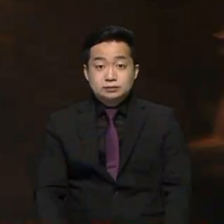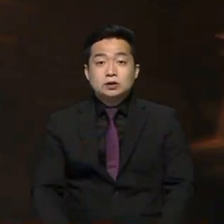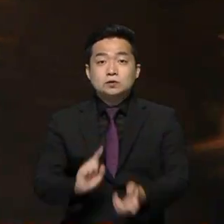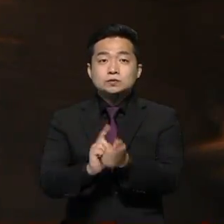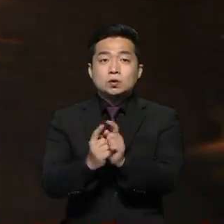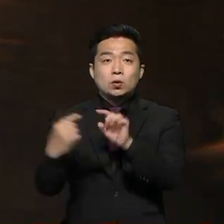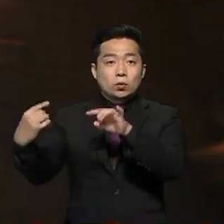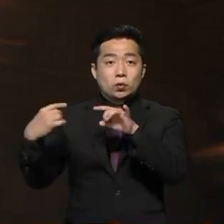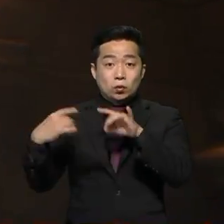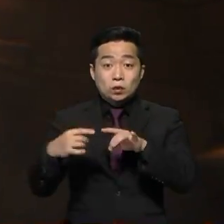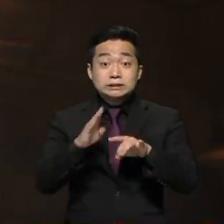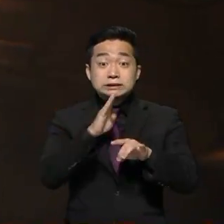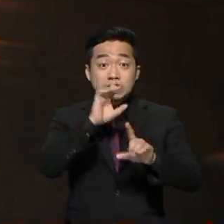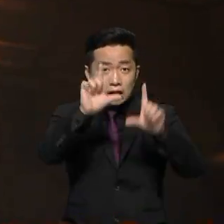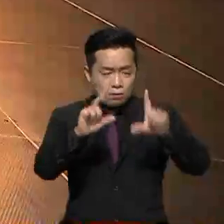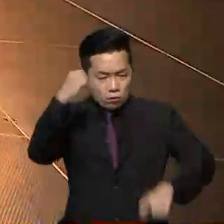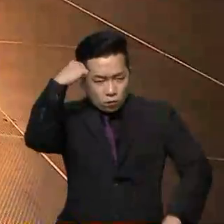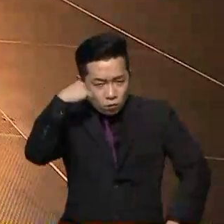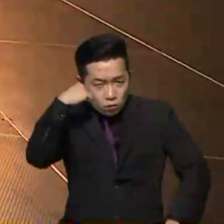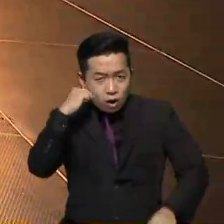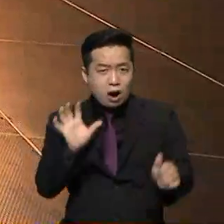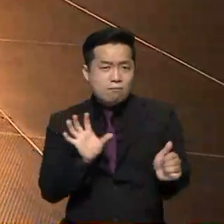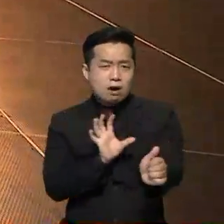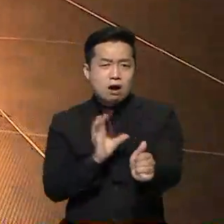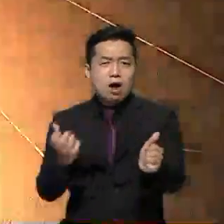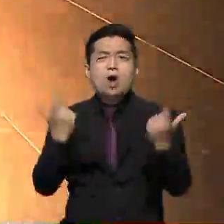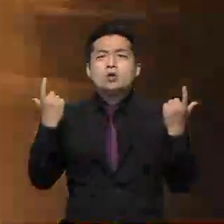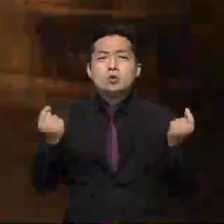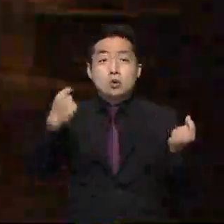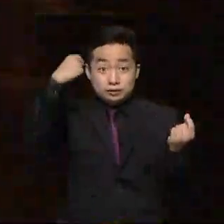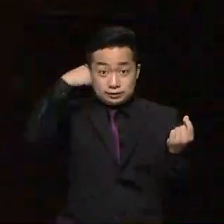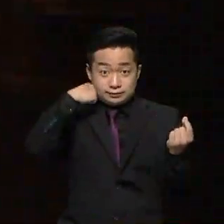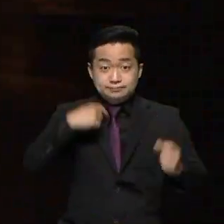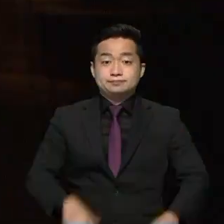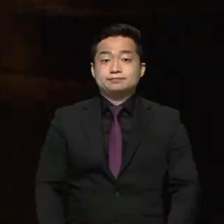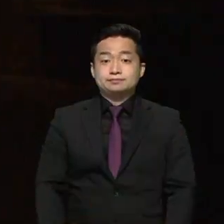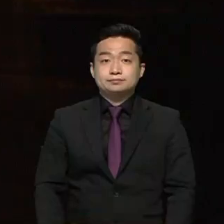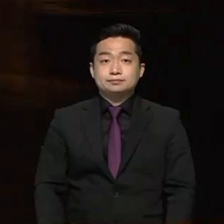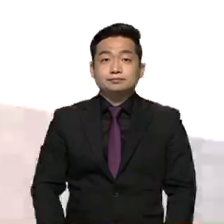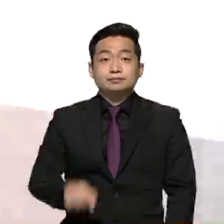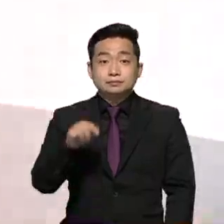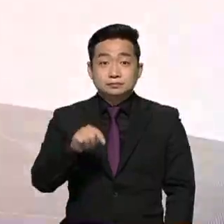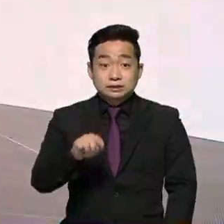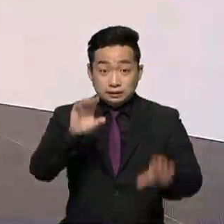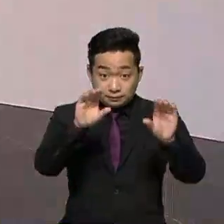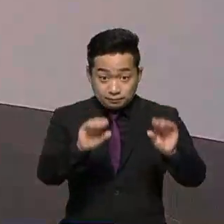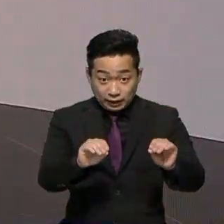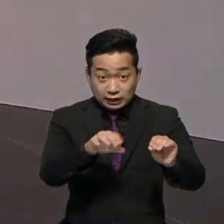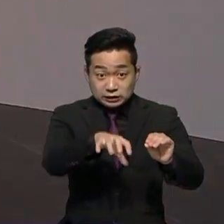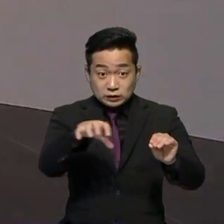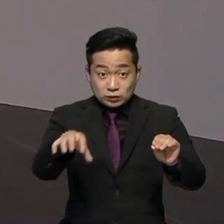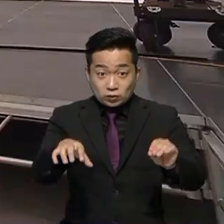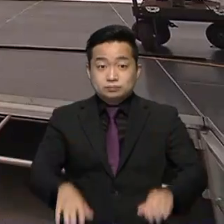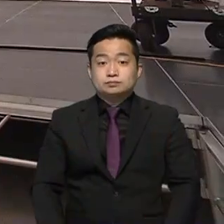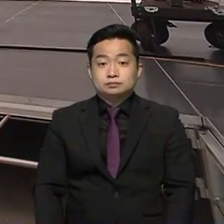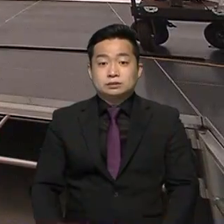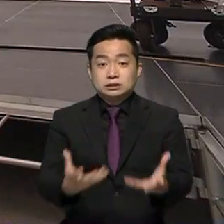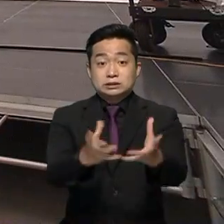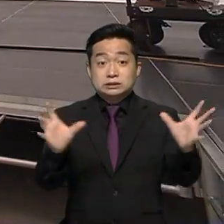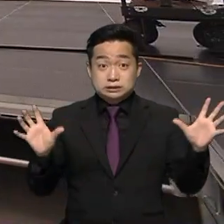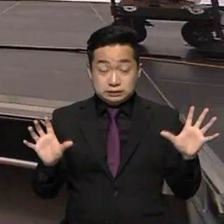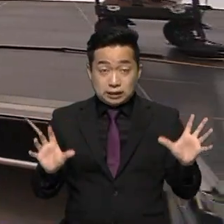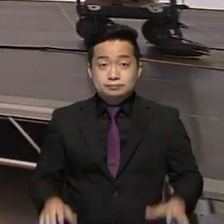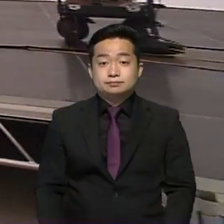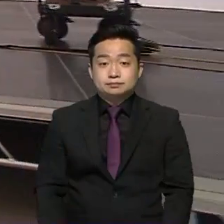교신하면서 입체감이 살아있는 실제 배경처럼 촬영됩니다. LED 영상을 끄면 이곳이 전후 좌우 사면은